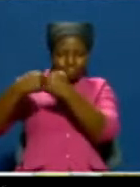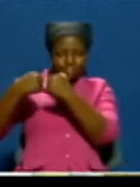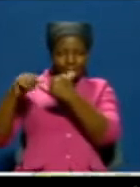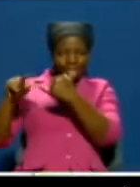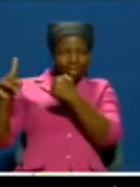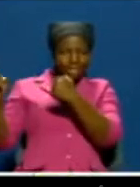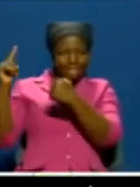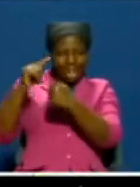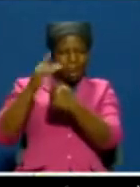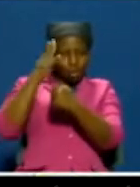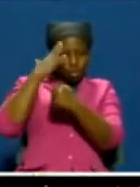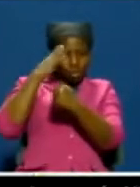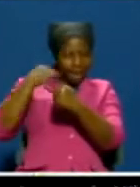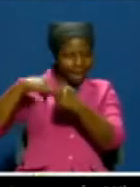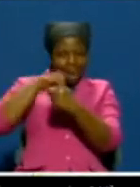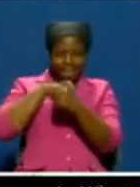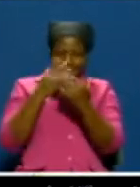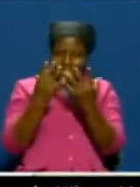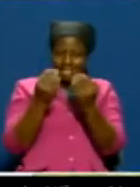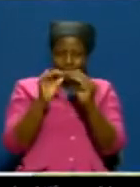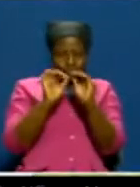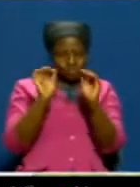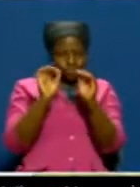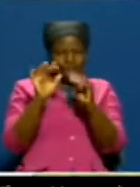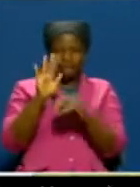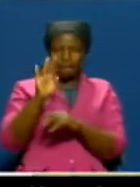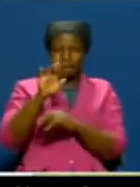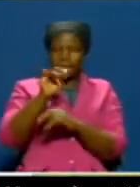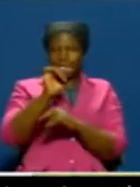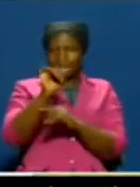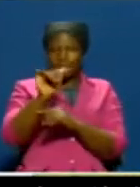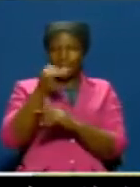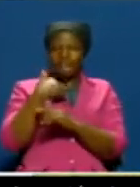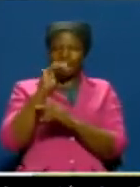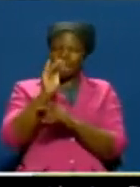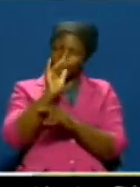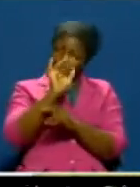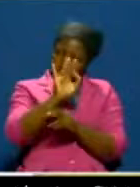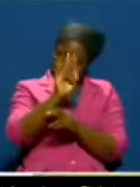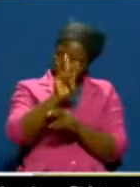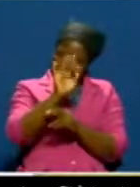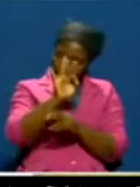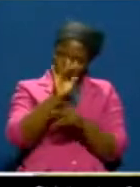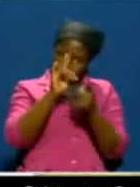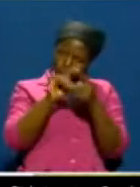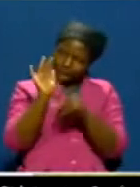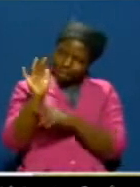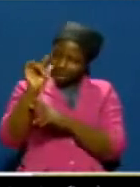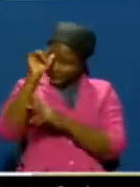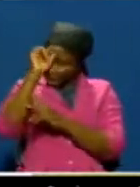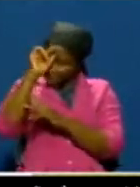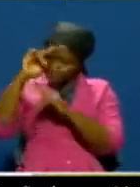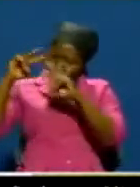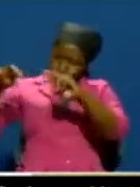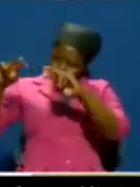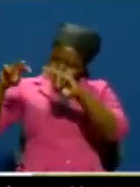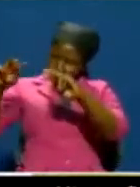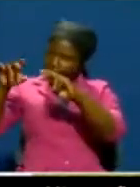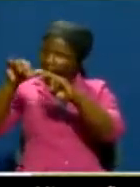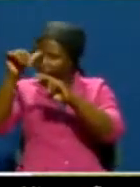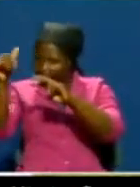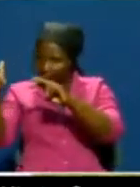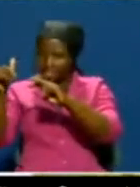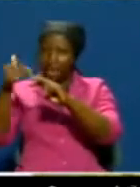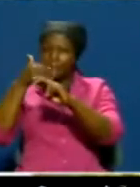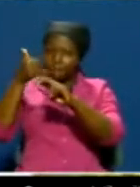sisi wachache. Baraza ameimiza shirikisho la soka nchini FKF kuirai serikali kutafuta viwanja mbadala na